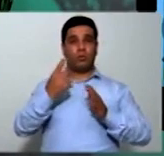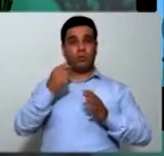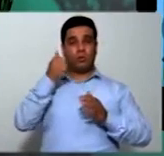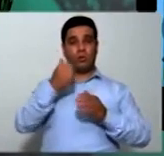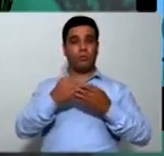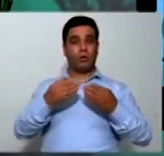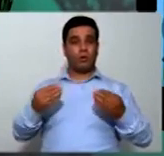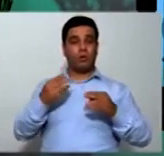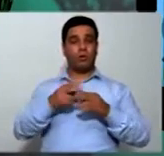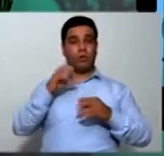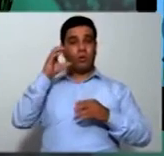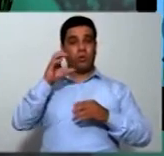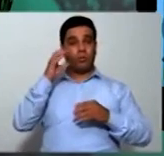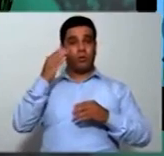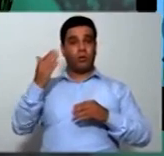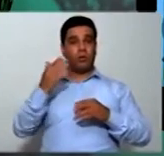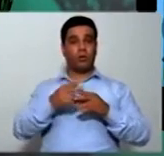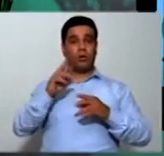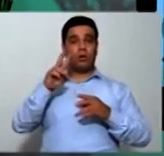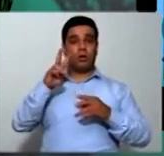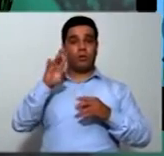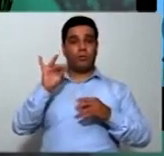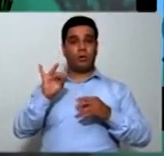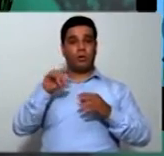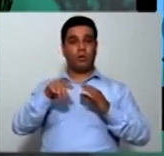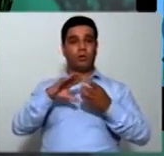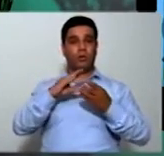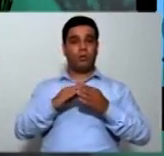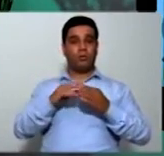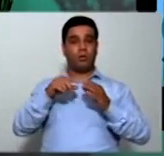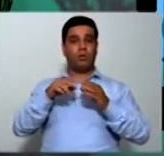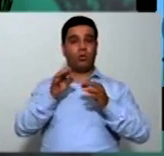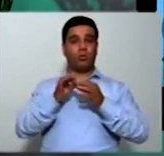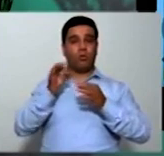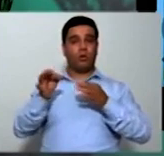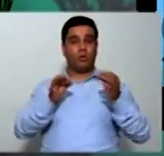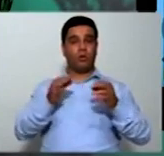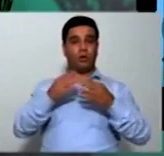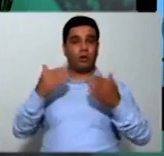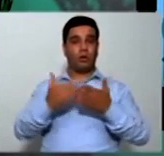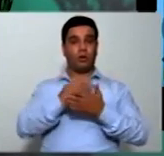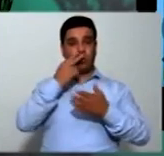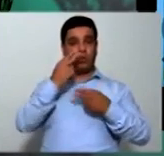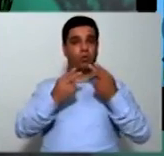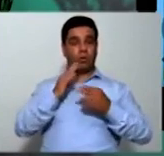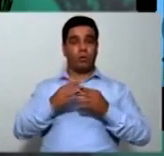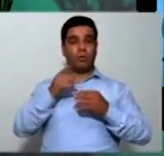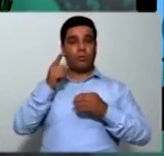1931-yilning bahoridan O'zbekistonda yalpi jamoalashtiriladigan tumanlar qaytadan ko'rib chiqiladi.